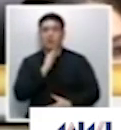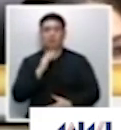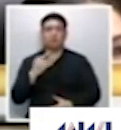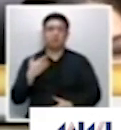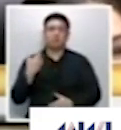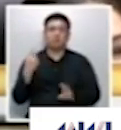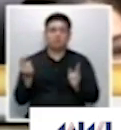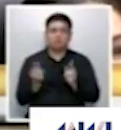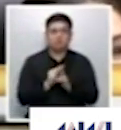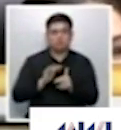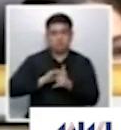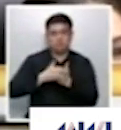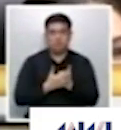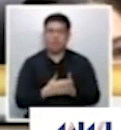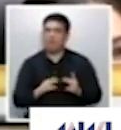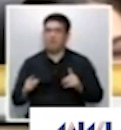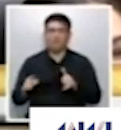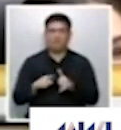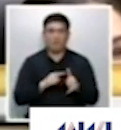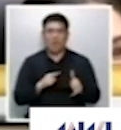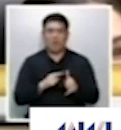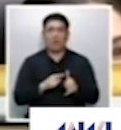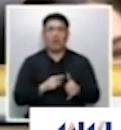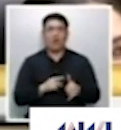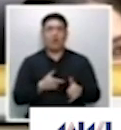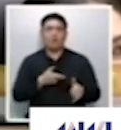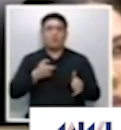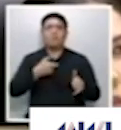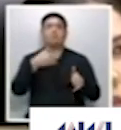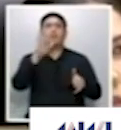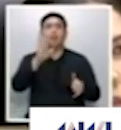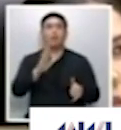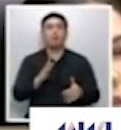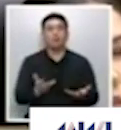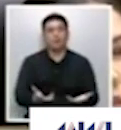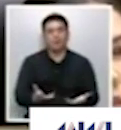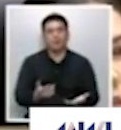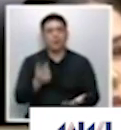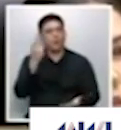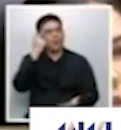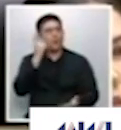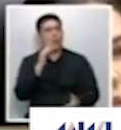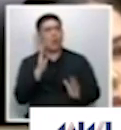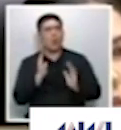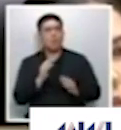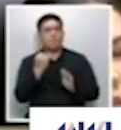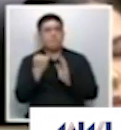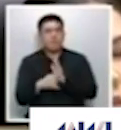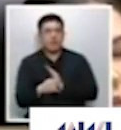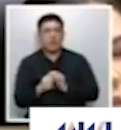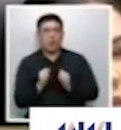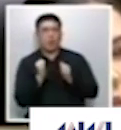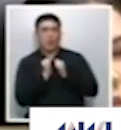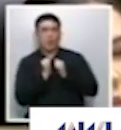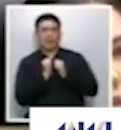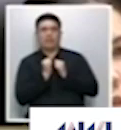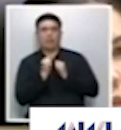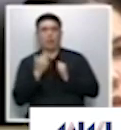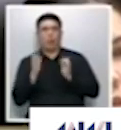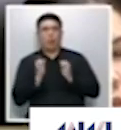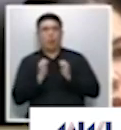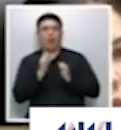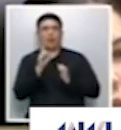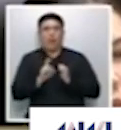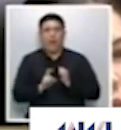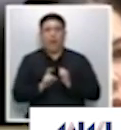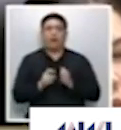ครับอันนี้ก็กราบเรียนว่าก็คงเป็นส่วนหนึ่งทำให้ผู้ที่จะกระทำความผิดได้เกิดความเก